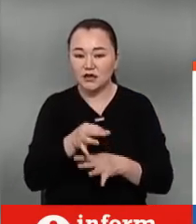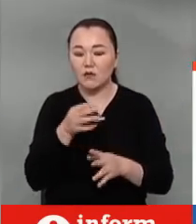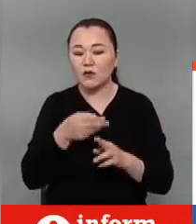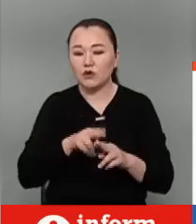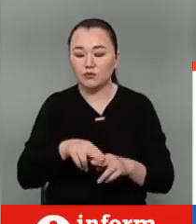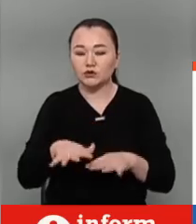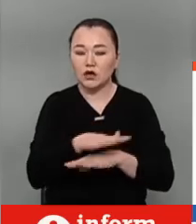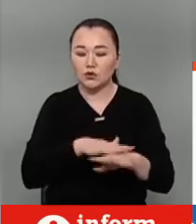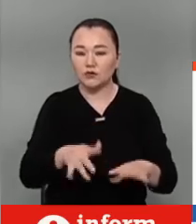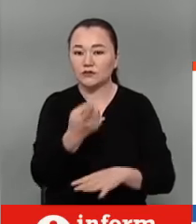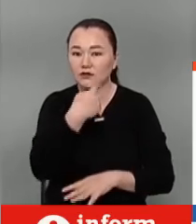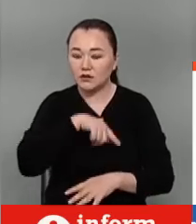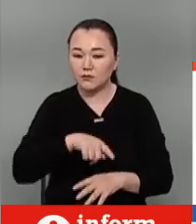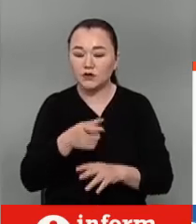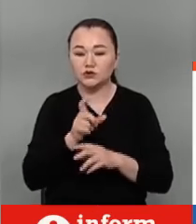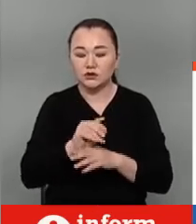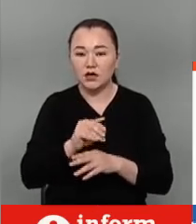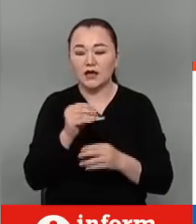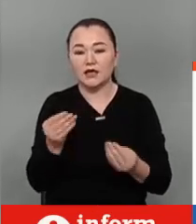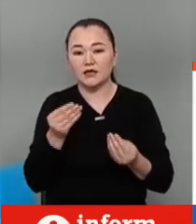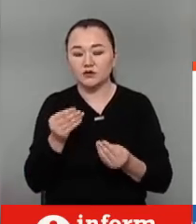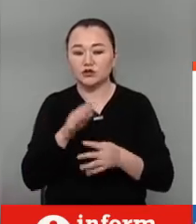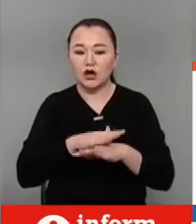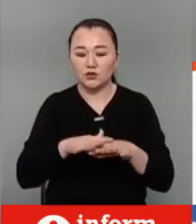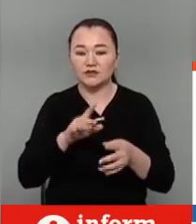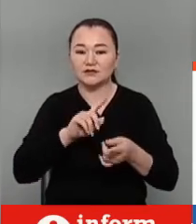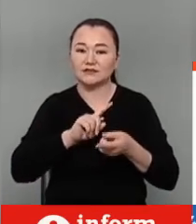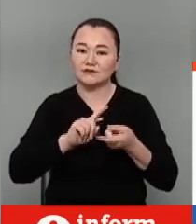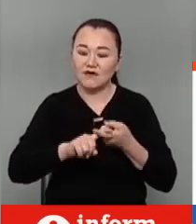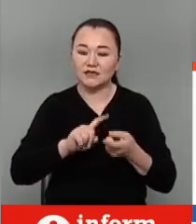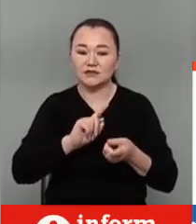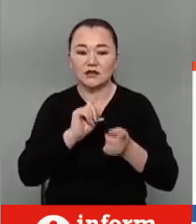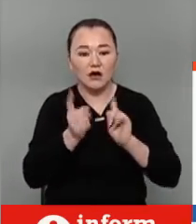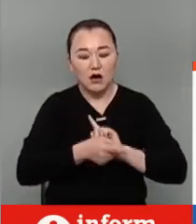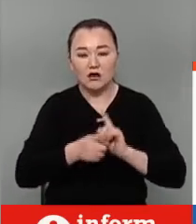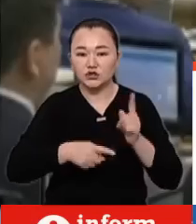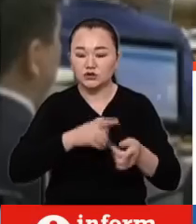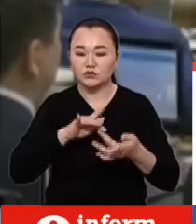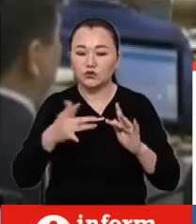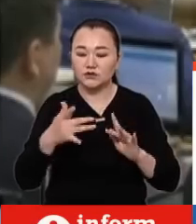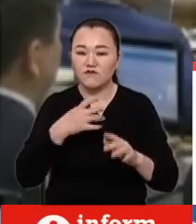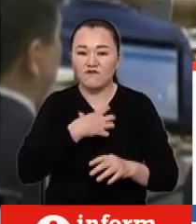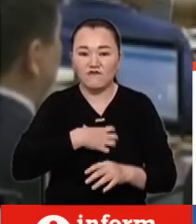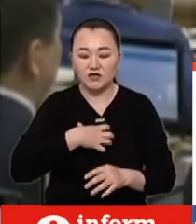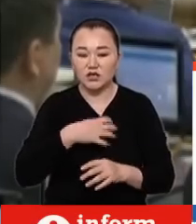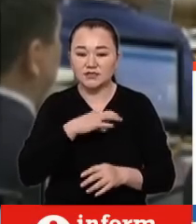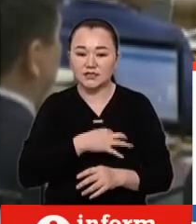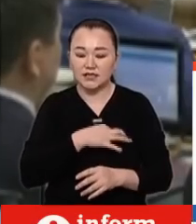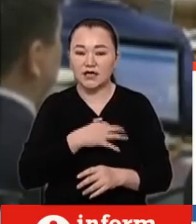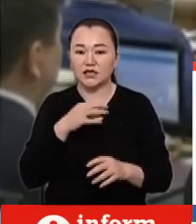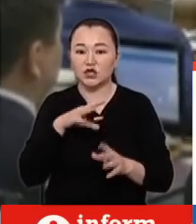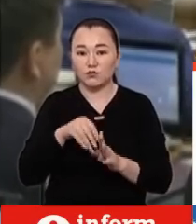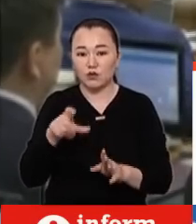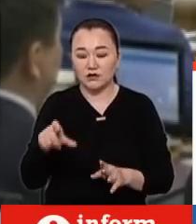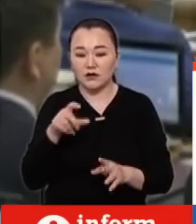ол қоғамның талабы. Оның үстіне имидж және халықпен кері байланыс үшін әлеуметтік желі аса қажет дейді. Ал заңгер депутаттардың